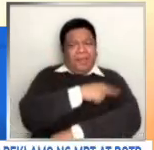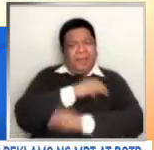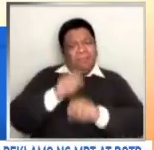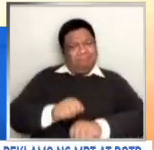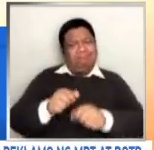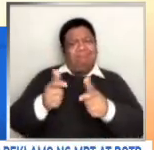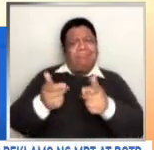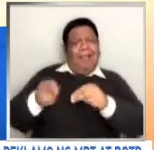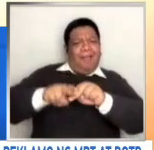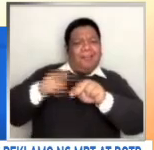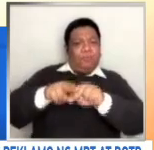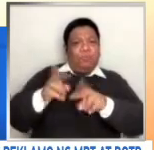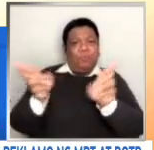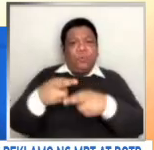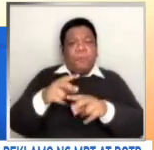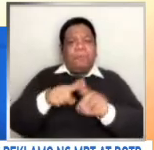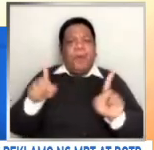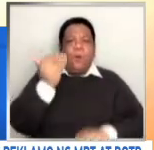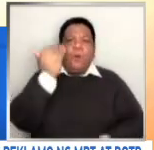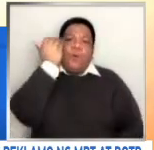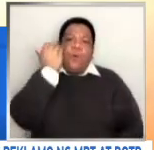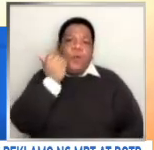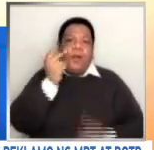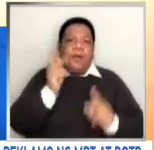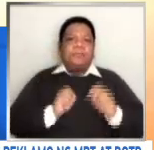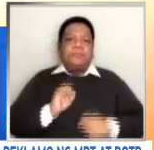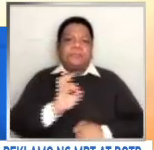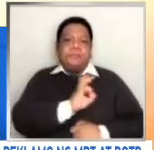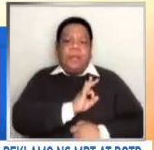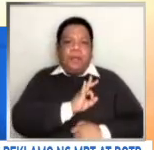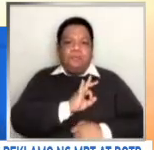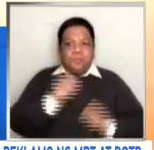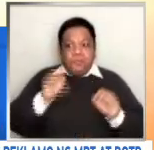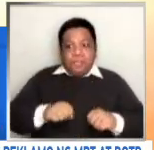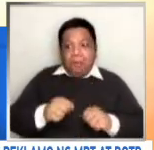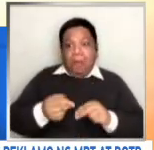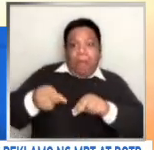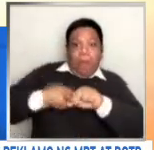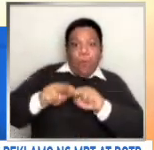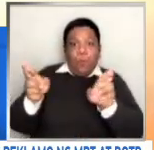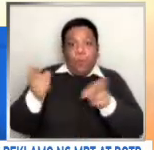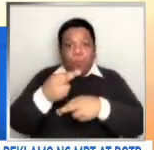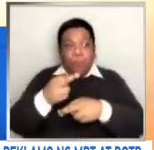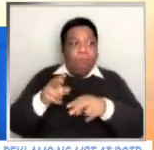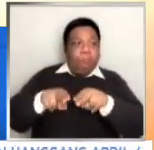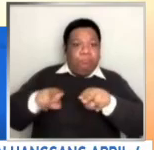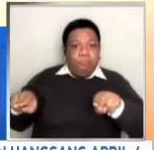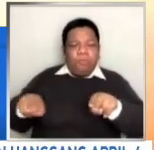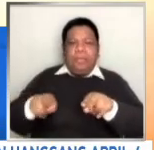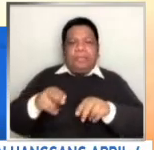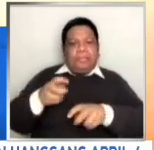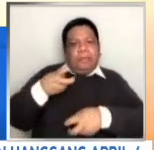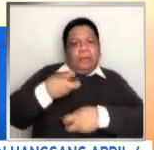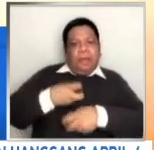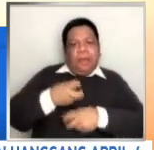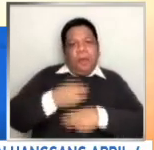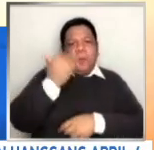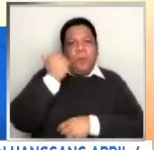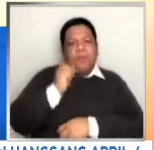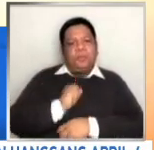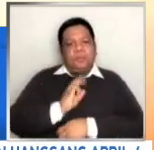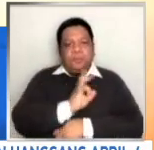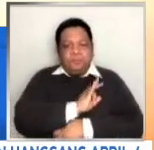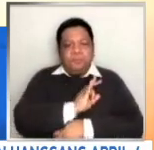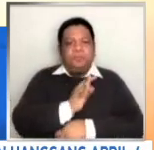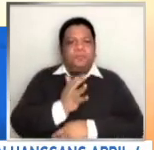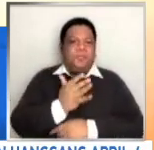kulang sila sa manpower. So hindi sila makapag-expand ng kanilang mga beds. So yung capacity nila limited